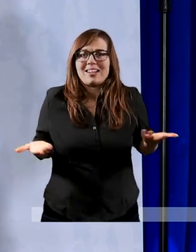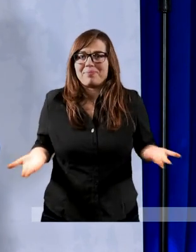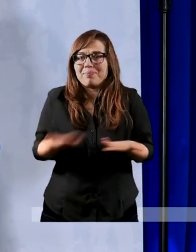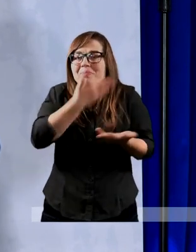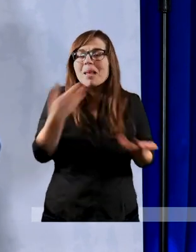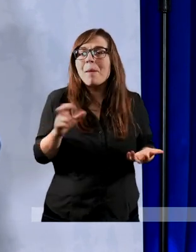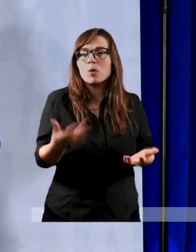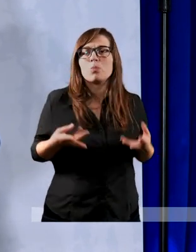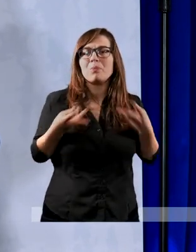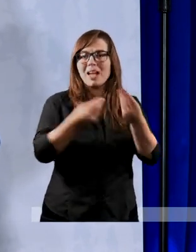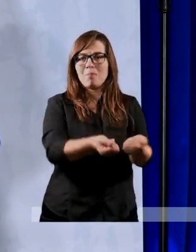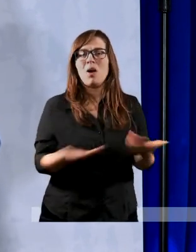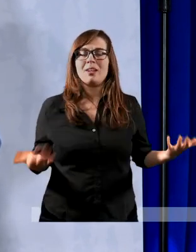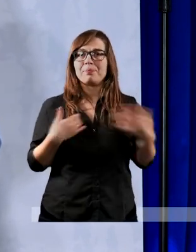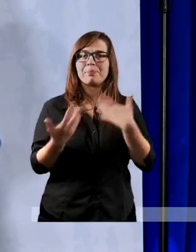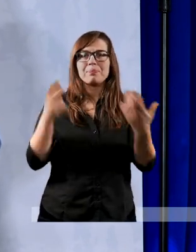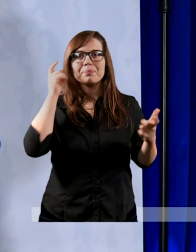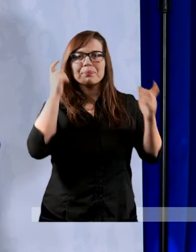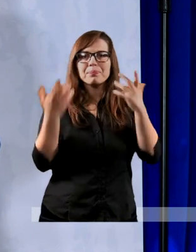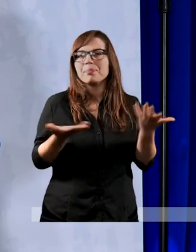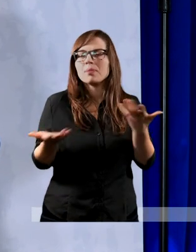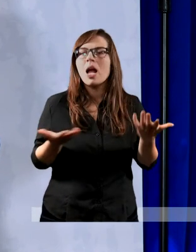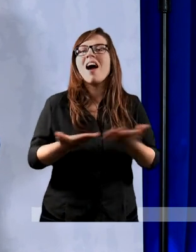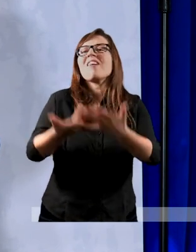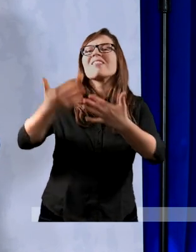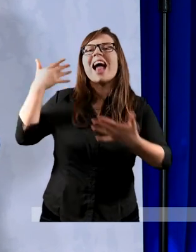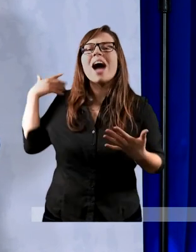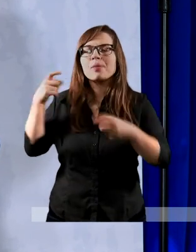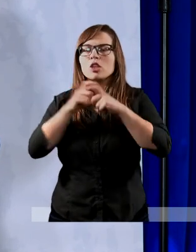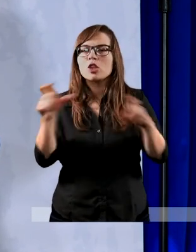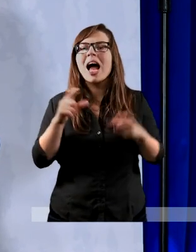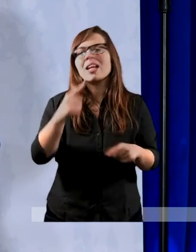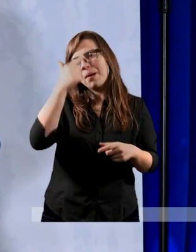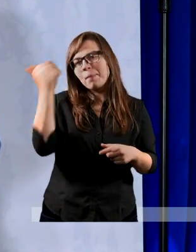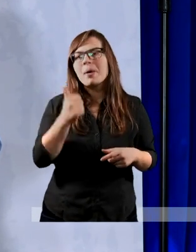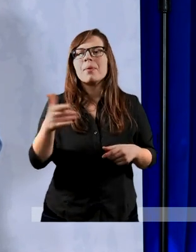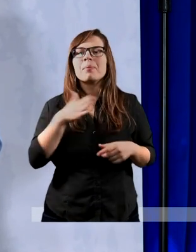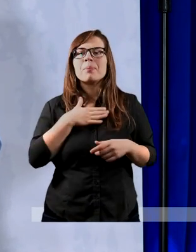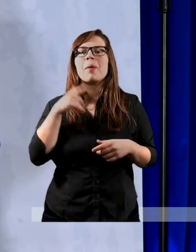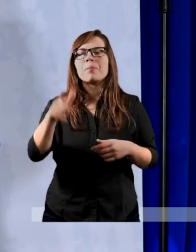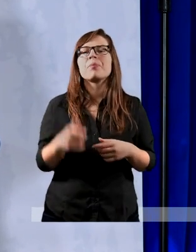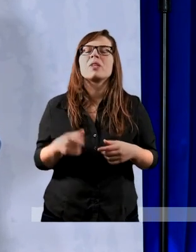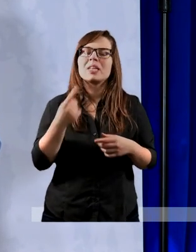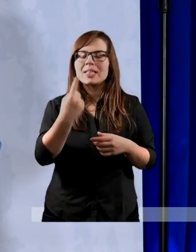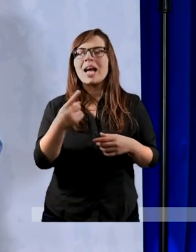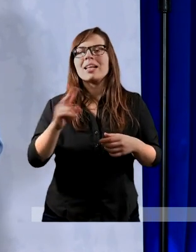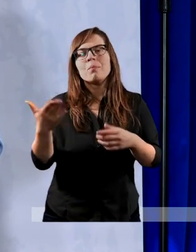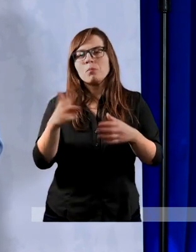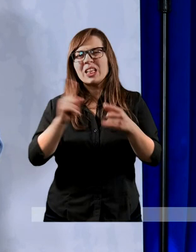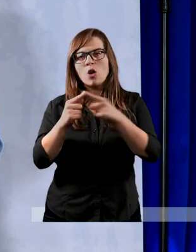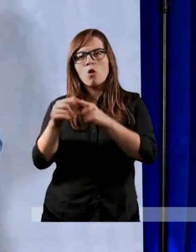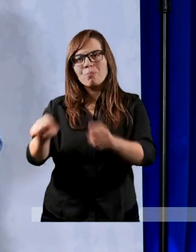czym. Wtedy, w tamtych czasach, pamiętam, miałem konto w jednym z polskich